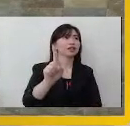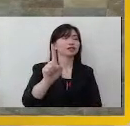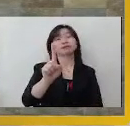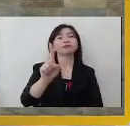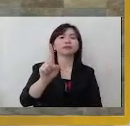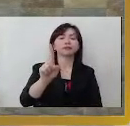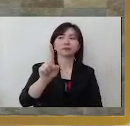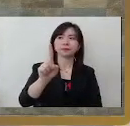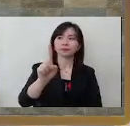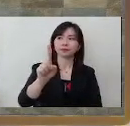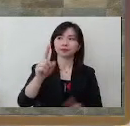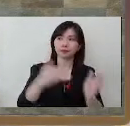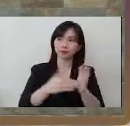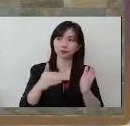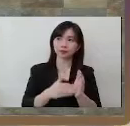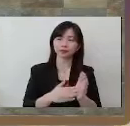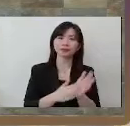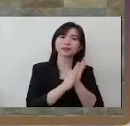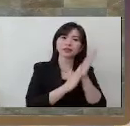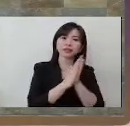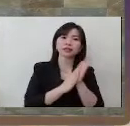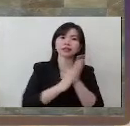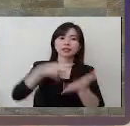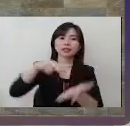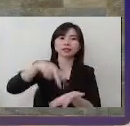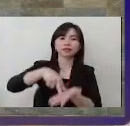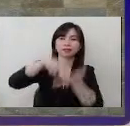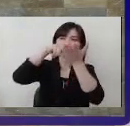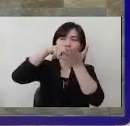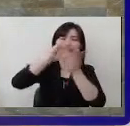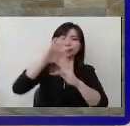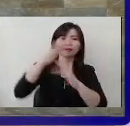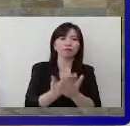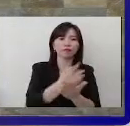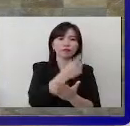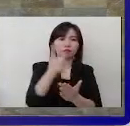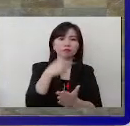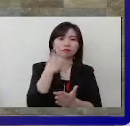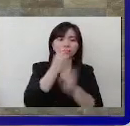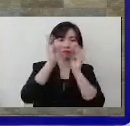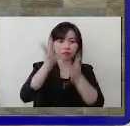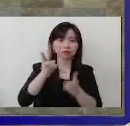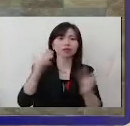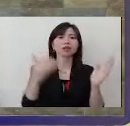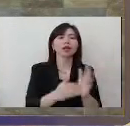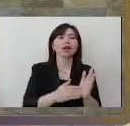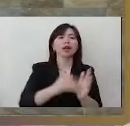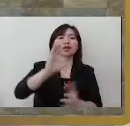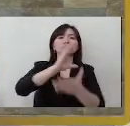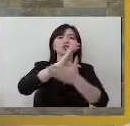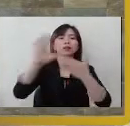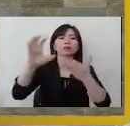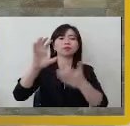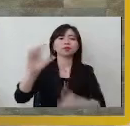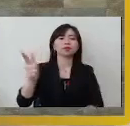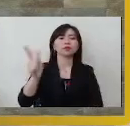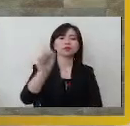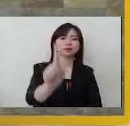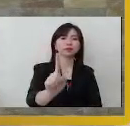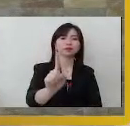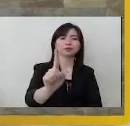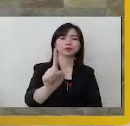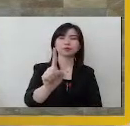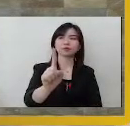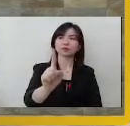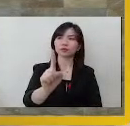Diyos. Everybody please stand up sa lahat po na nandiyan sa aming pong virtual crowd. And